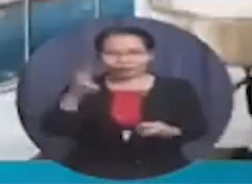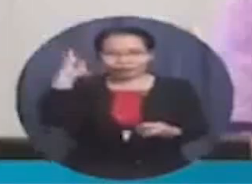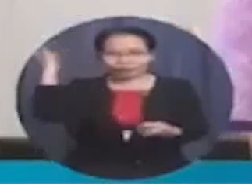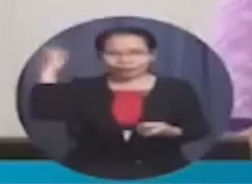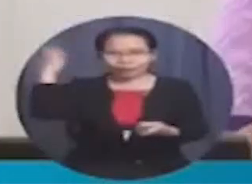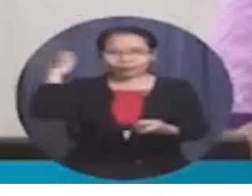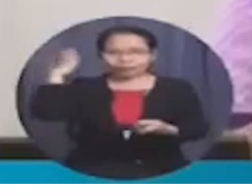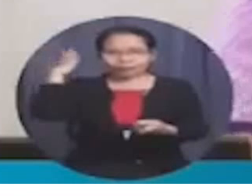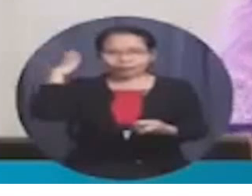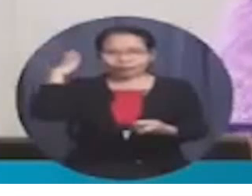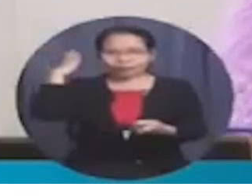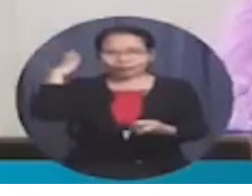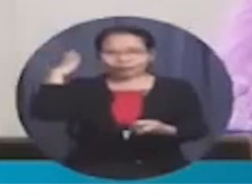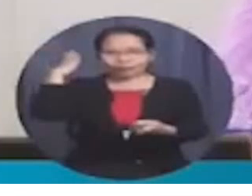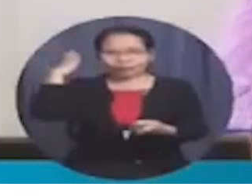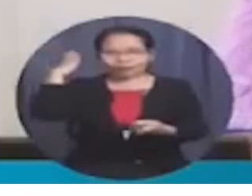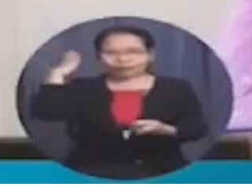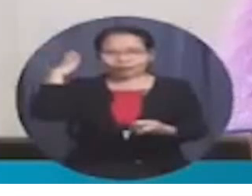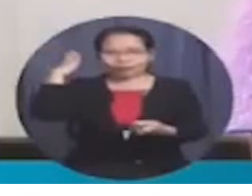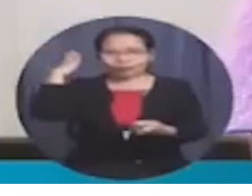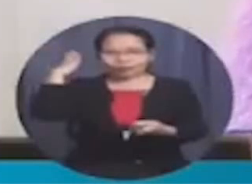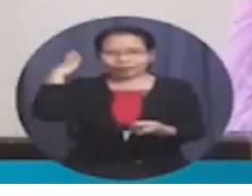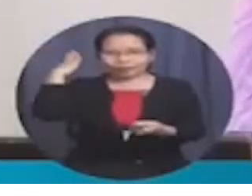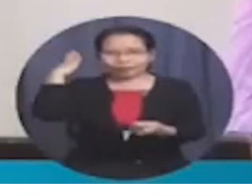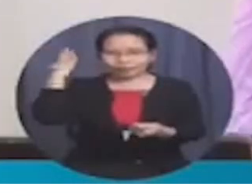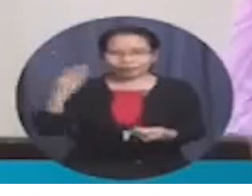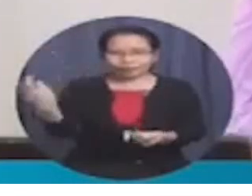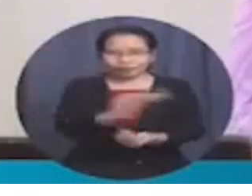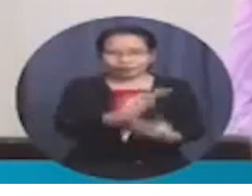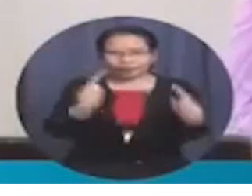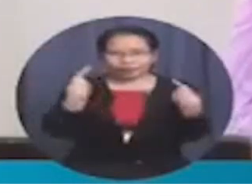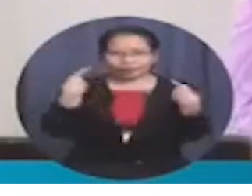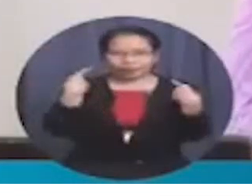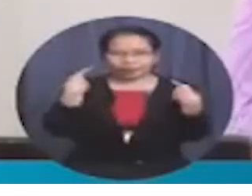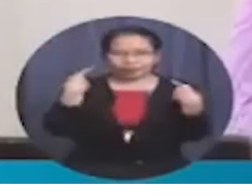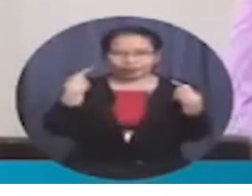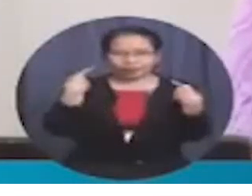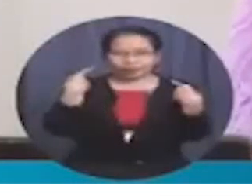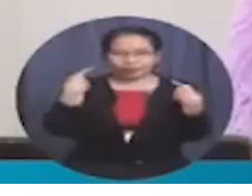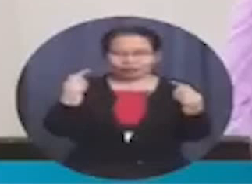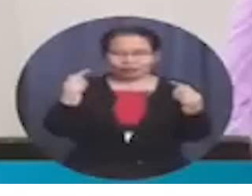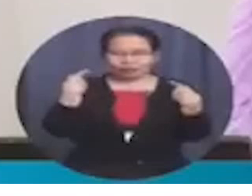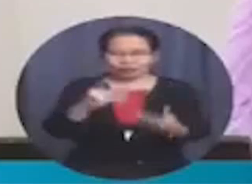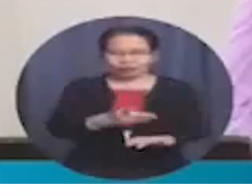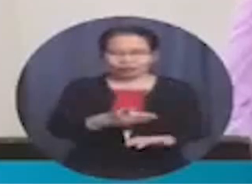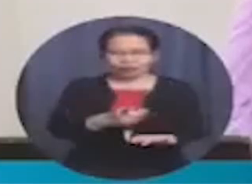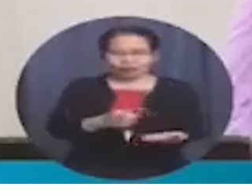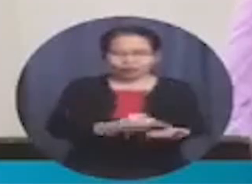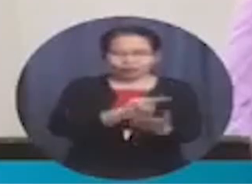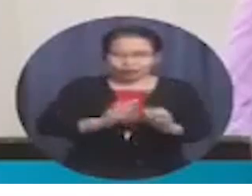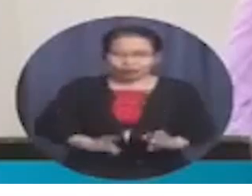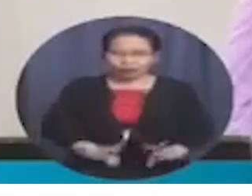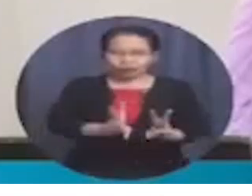Brother Eli. Minsan-minsan lang po yung gano'n. Oo, minsan-minsan lang. Eh, dito sa amin